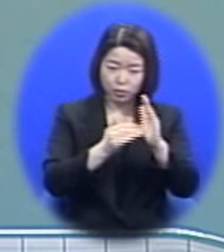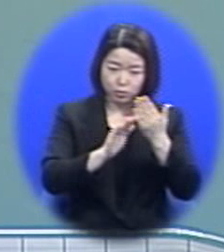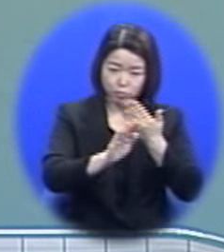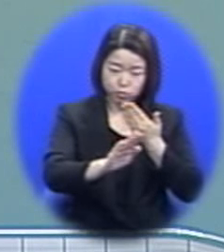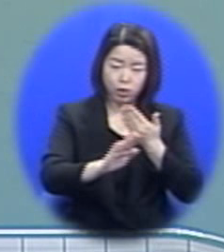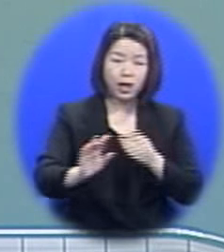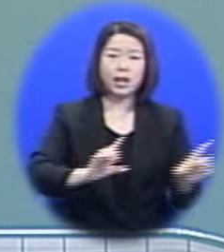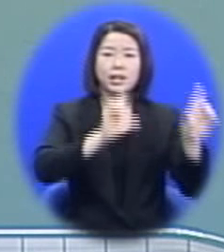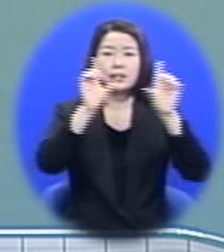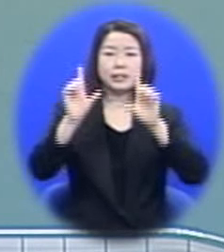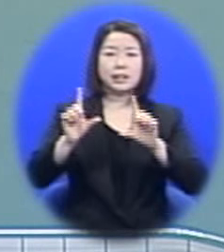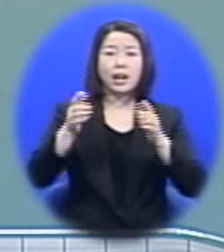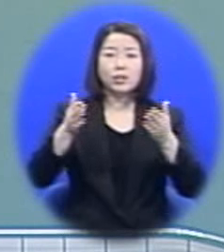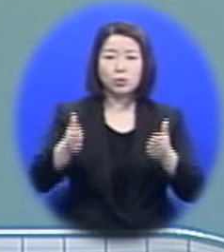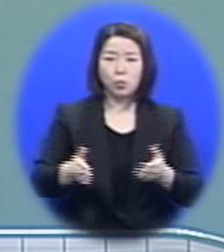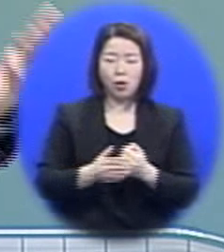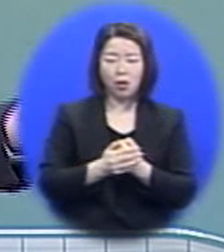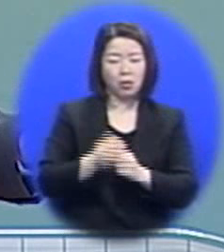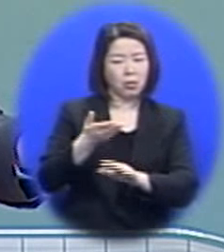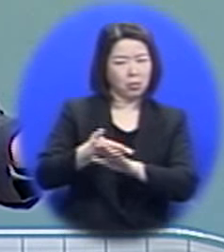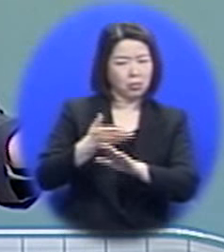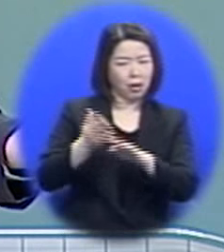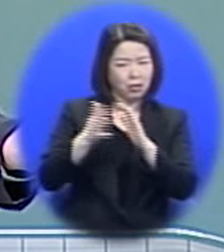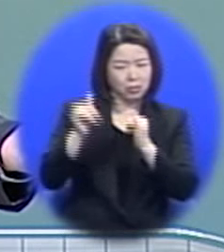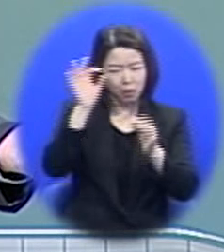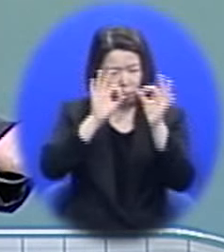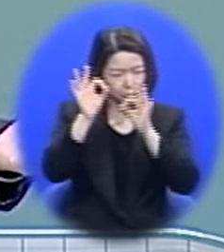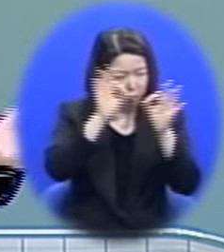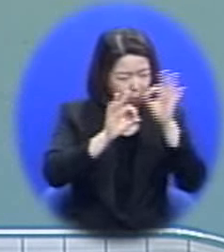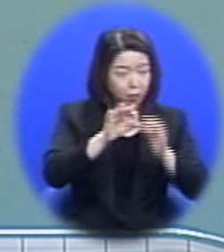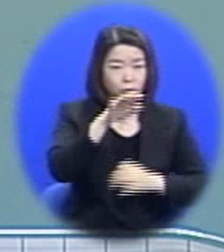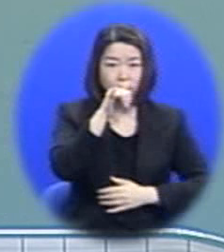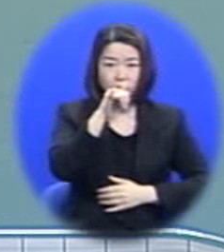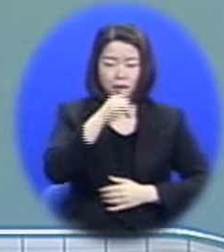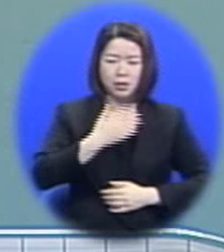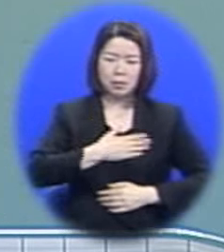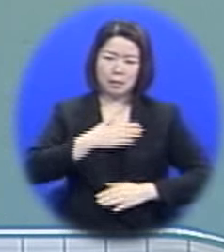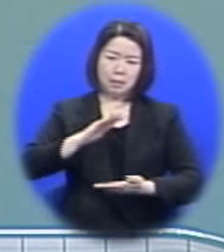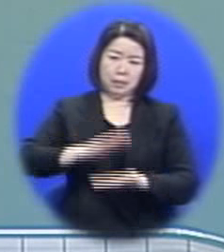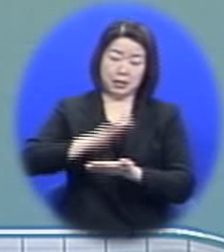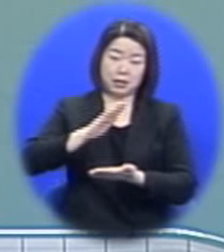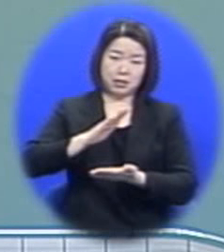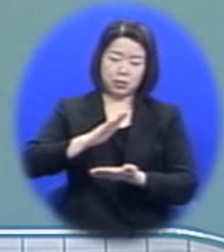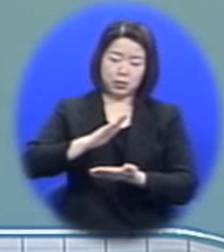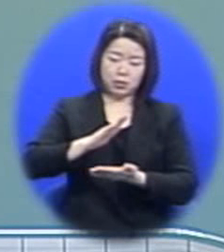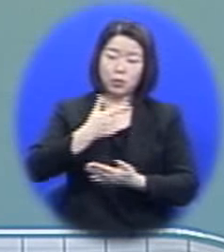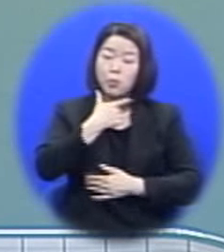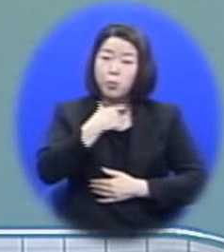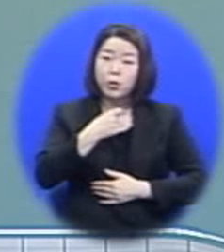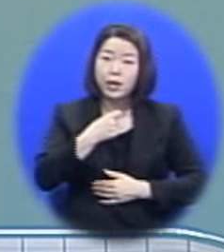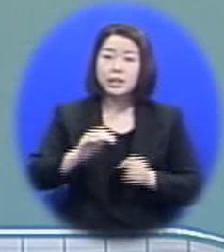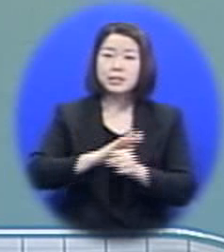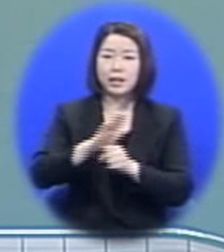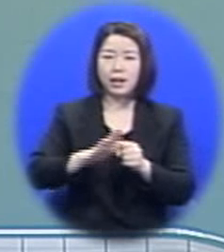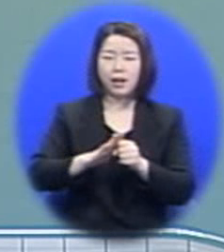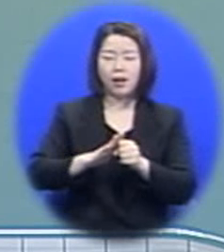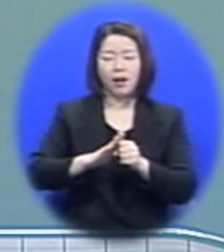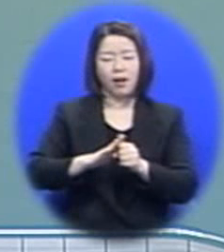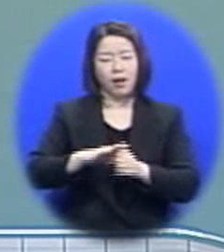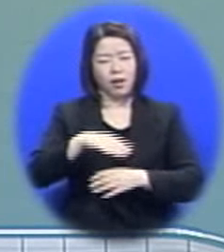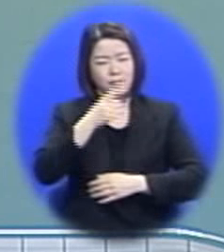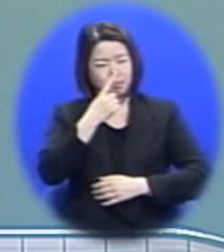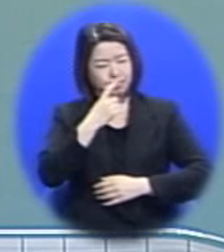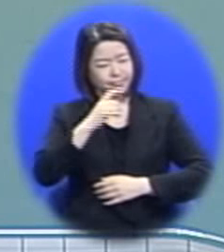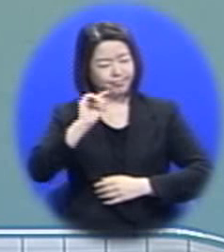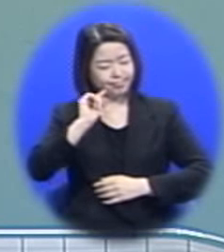살면서도 엉뚱한 사람 찾아다닙니다. 가슴이 뜨거워지는 정말 로맨틱한 사랑을